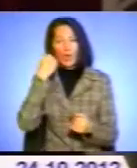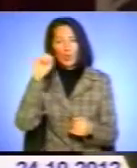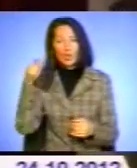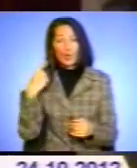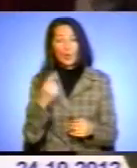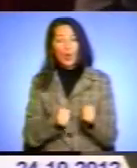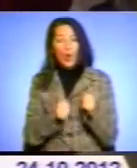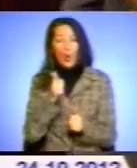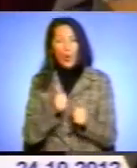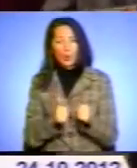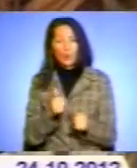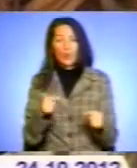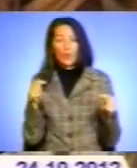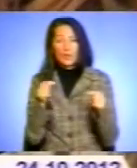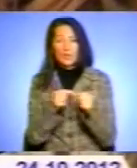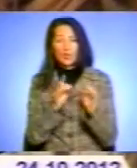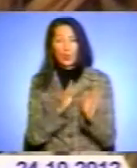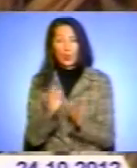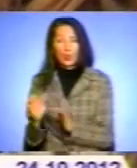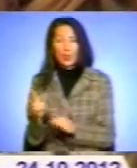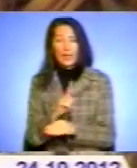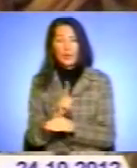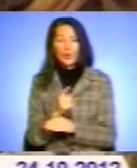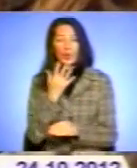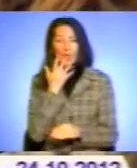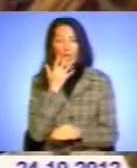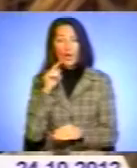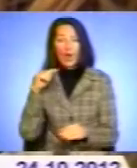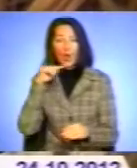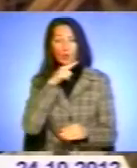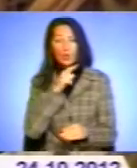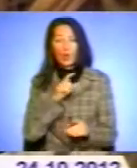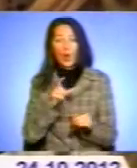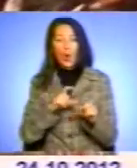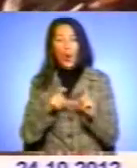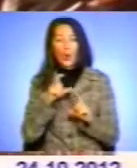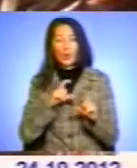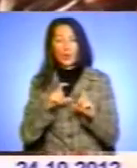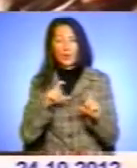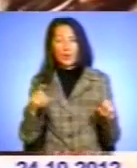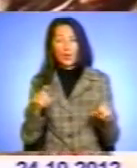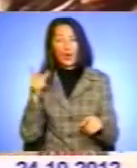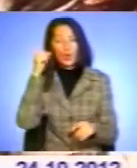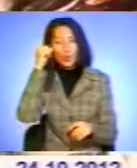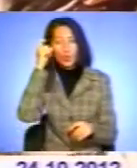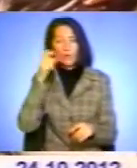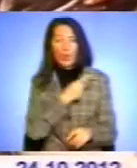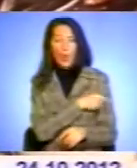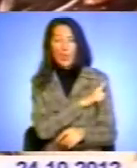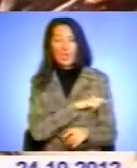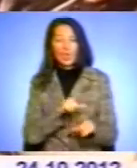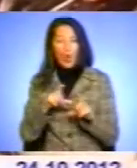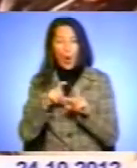огляду конкурсу визначено гуртожитки Тернопільського національного економічного університету, Чортківського державного медичного